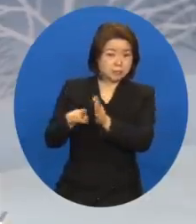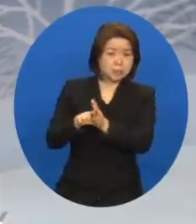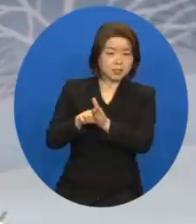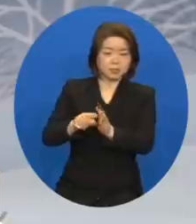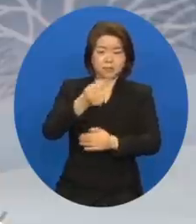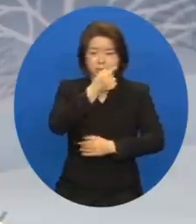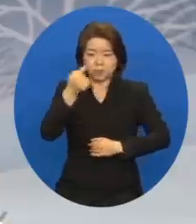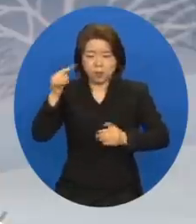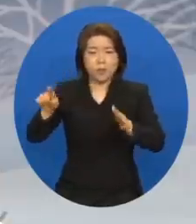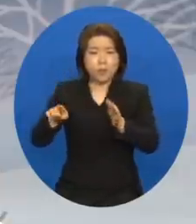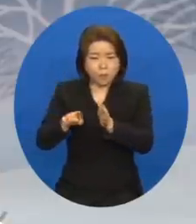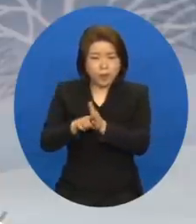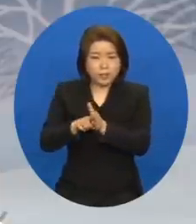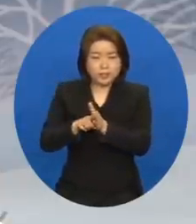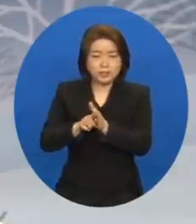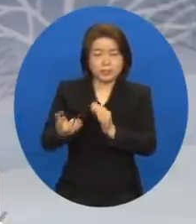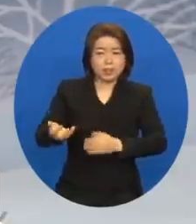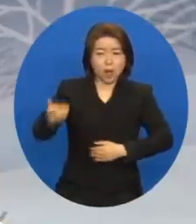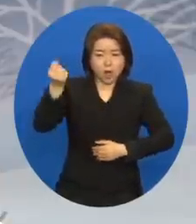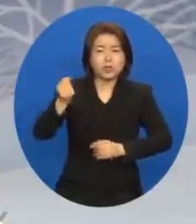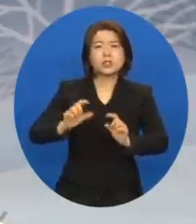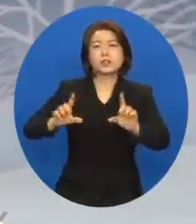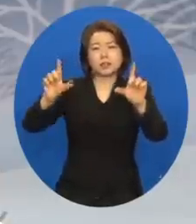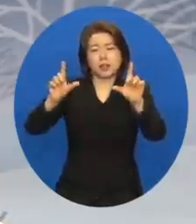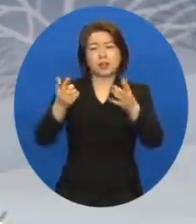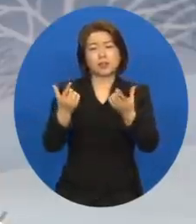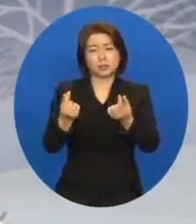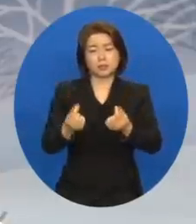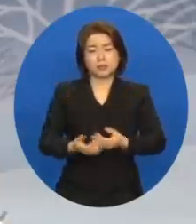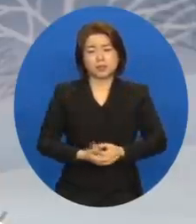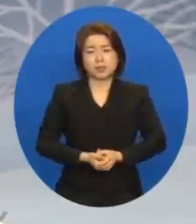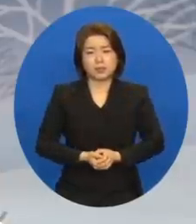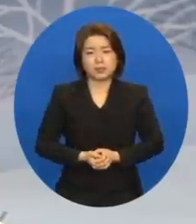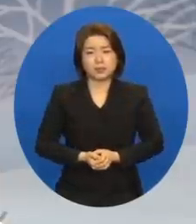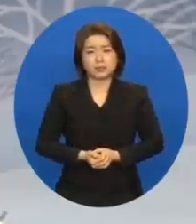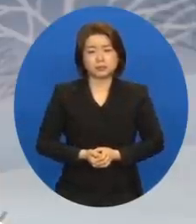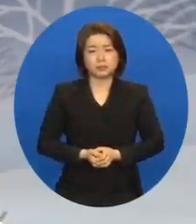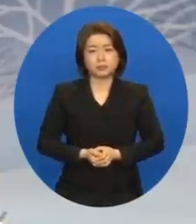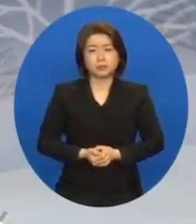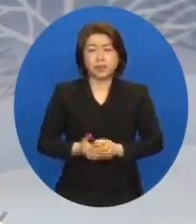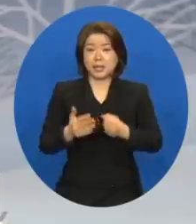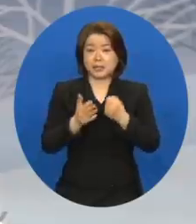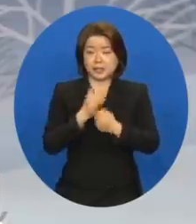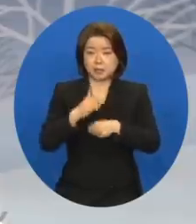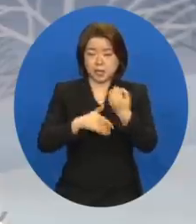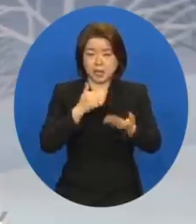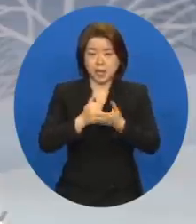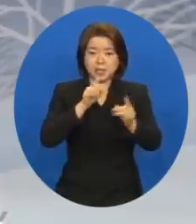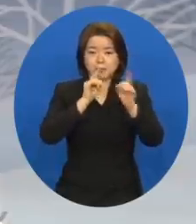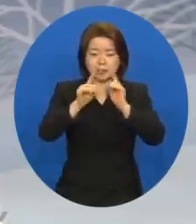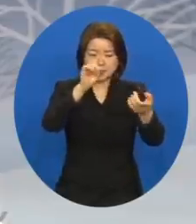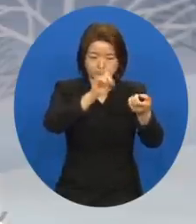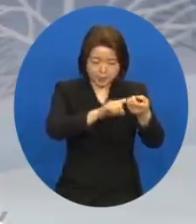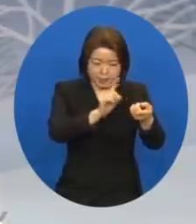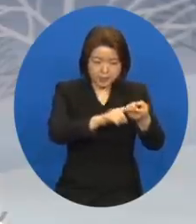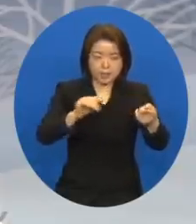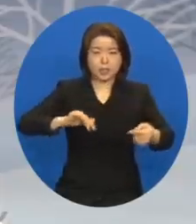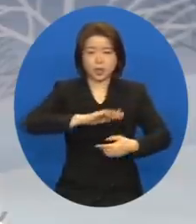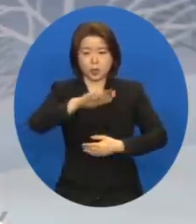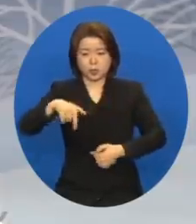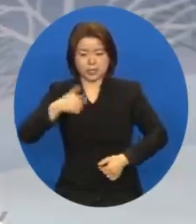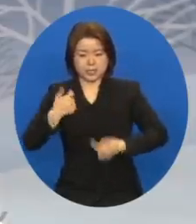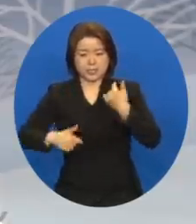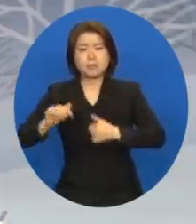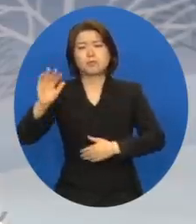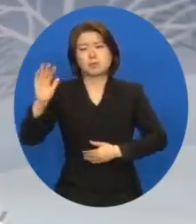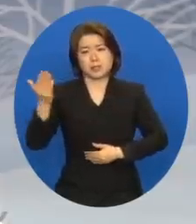믿음의 확신을 얻는 날입니다. 그러므로 하나님의 말씀 그 자체가 우리의 기쁨이 되는